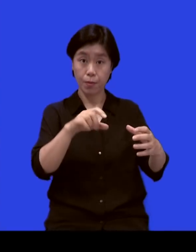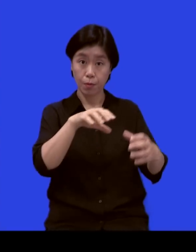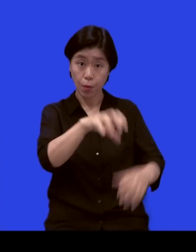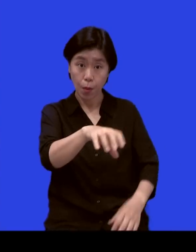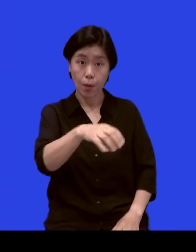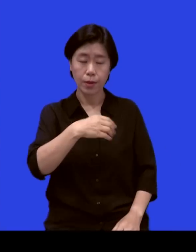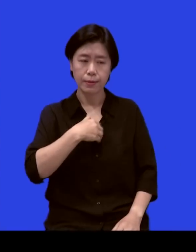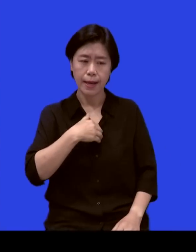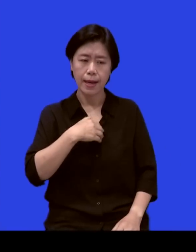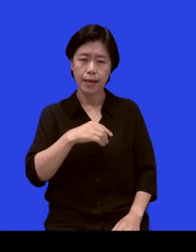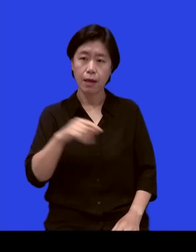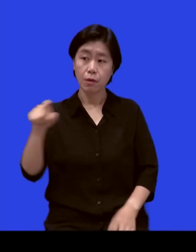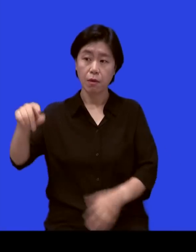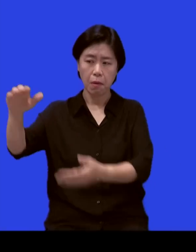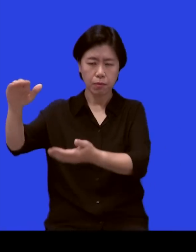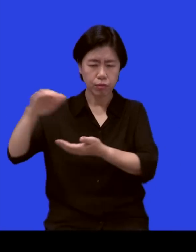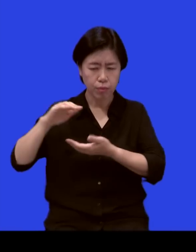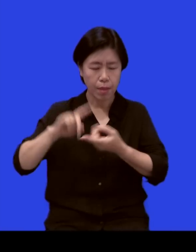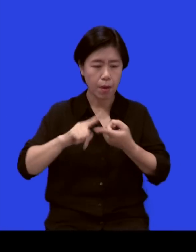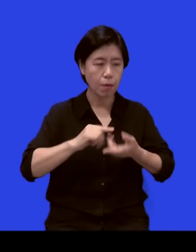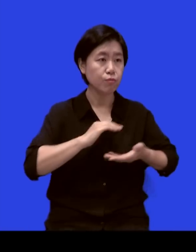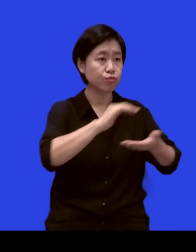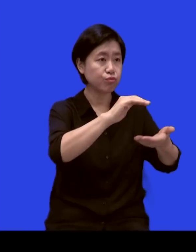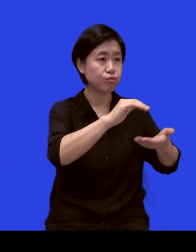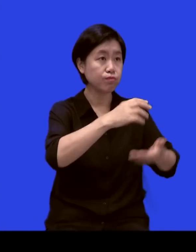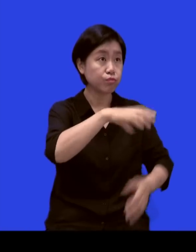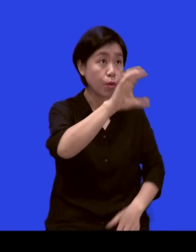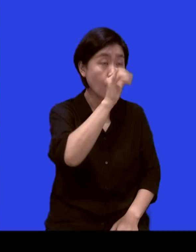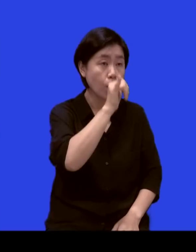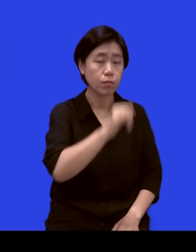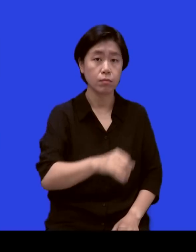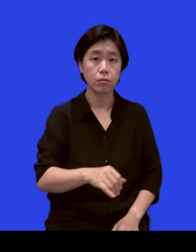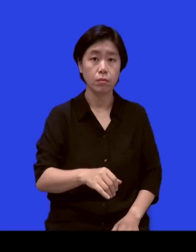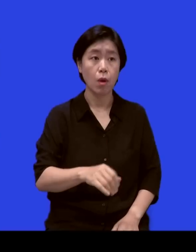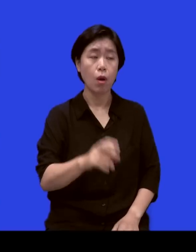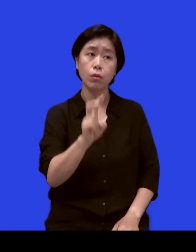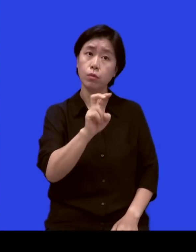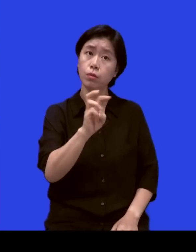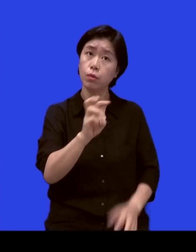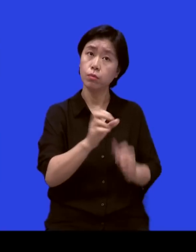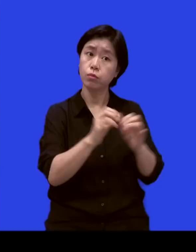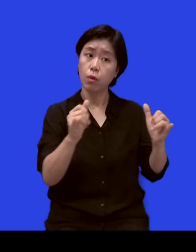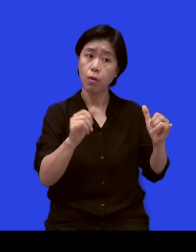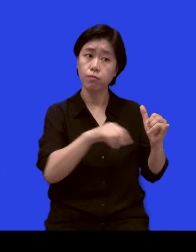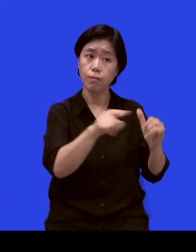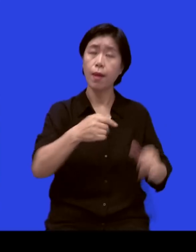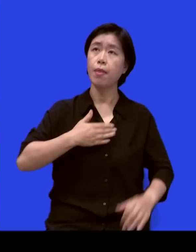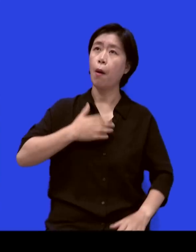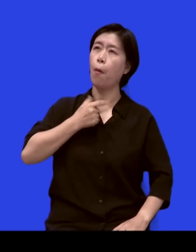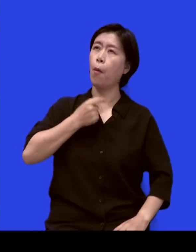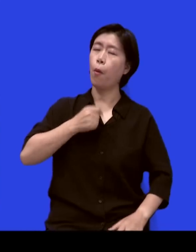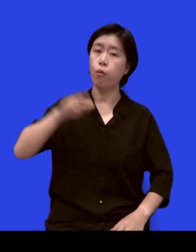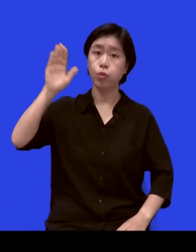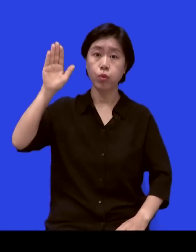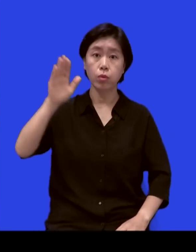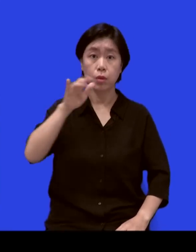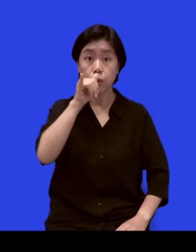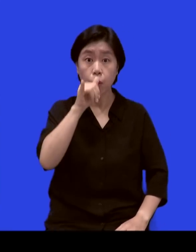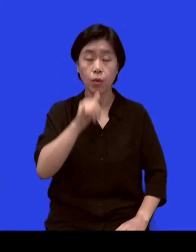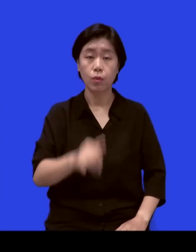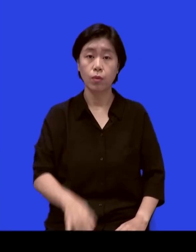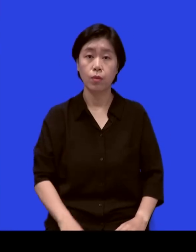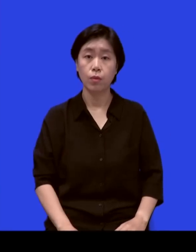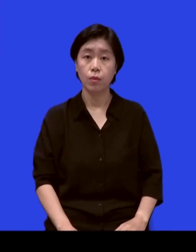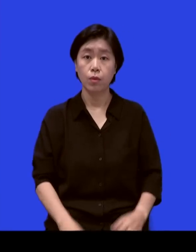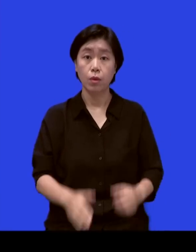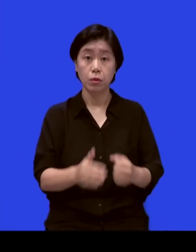봉사하실 분 네네. 있냐 그랬더니 한 20, 30분이 예. 하겠다고 어. 쫙 올라오더라고요. 예. 그래서 당장에 그러면 해보자